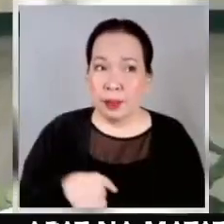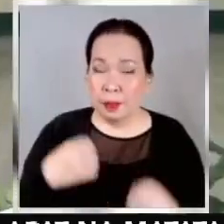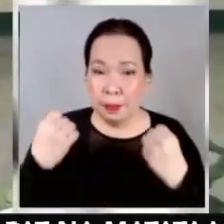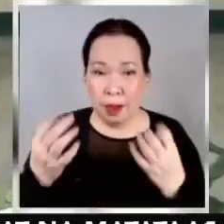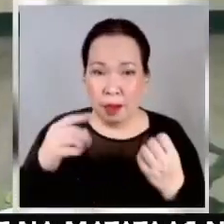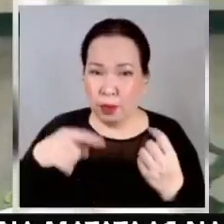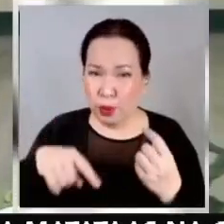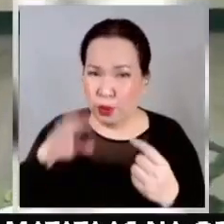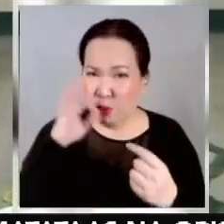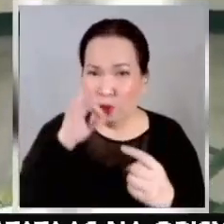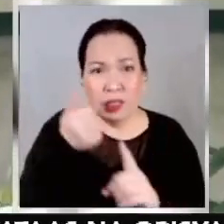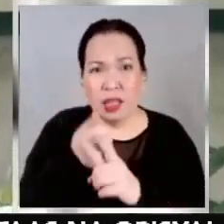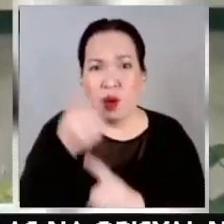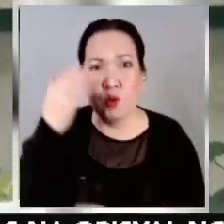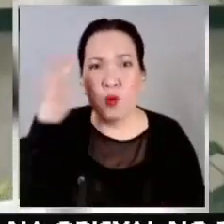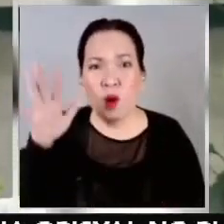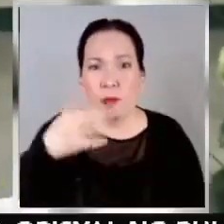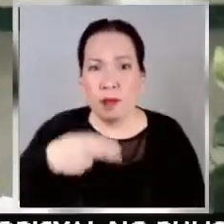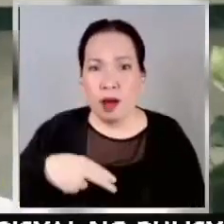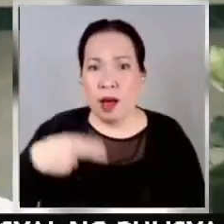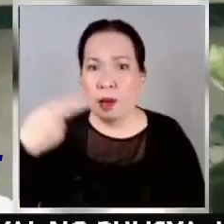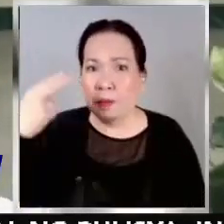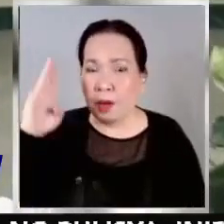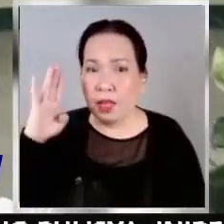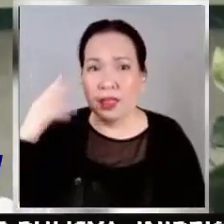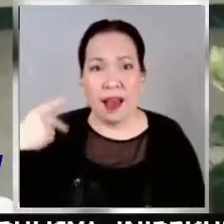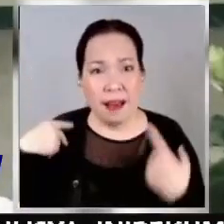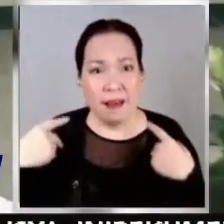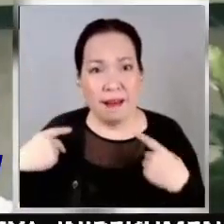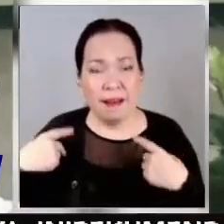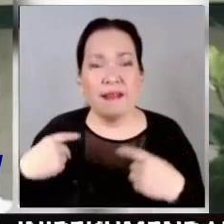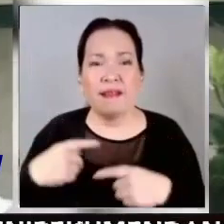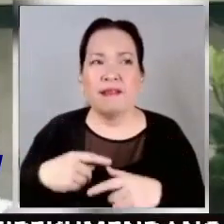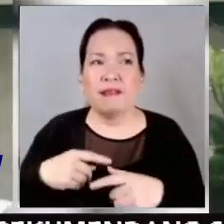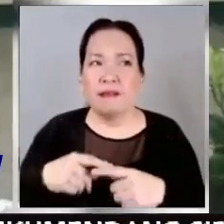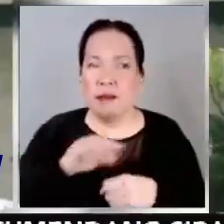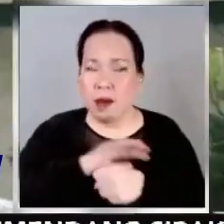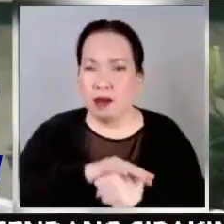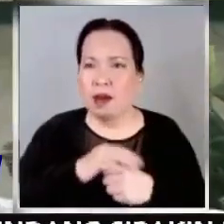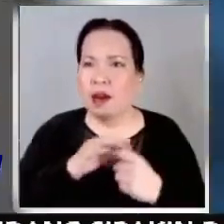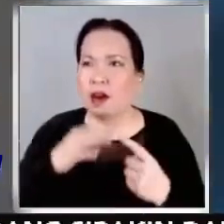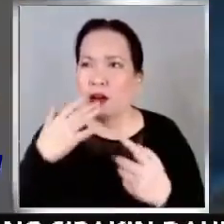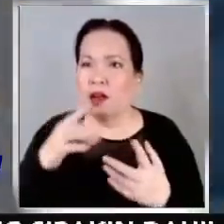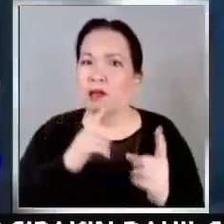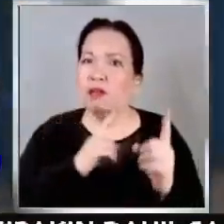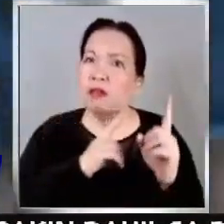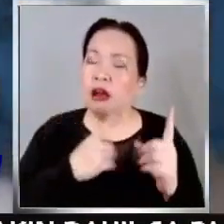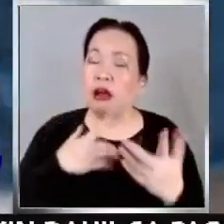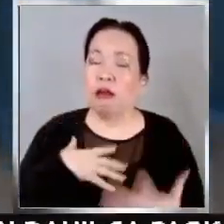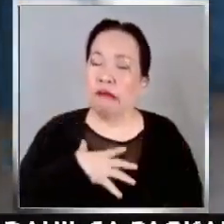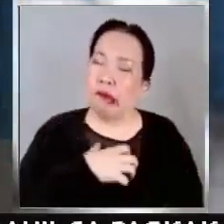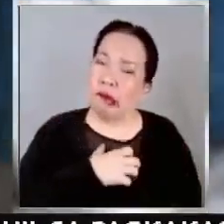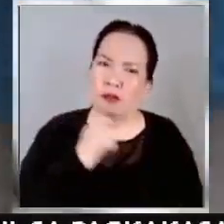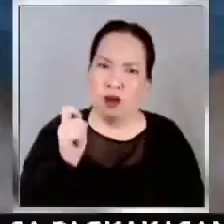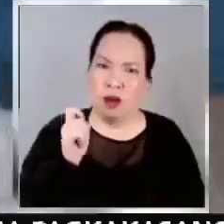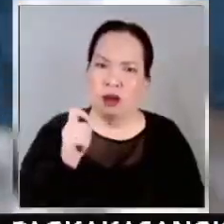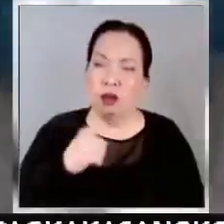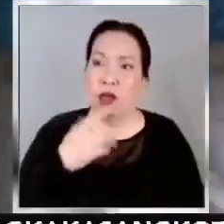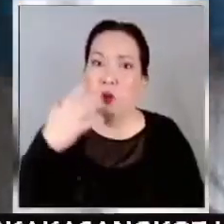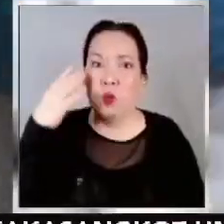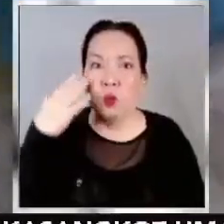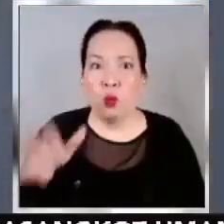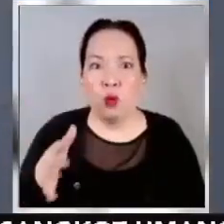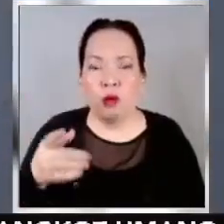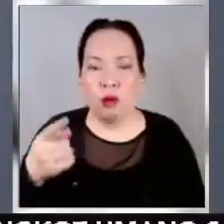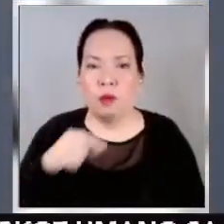blood pressure. At makikita natin ito usually sa ospital, nagkakaroon na sila ng stroke or atake sa puso. Ang hypertension, nakukuha ito,